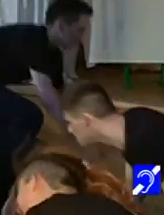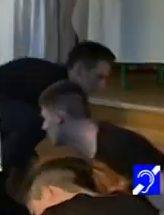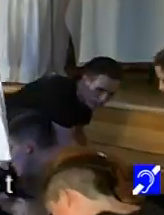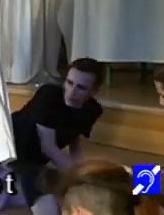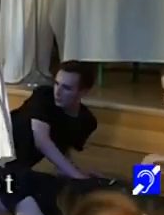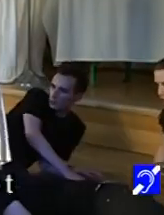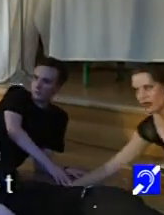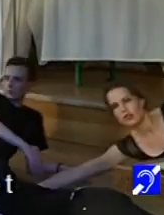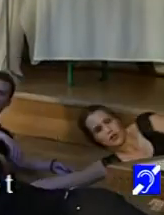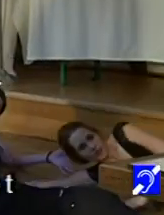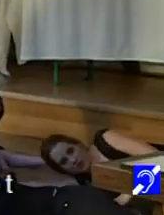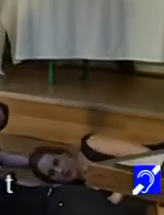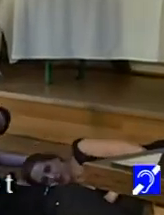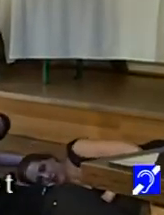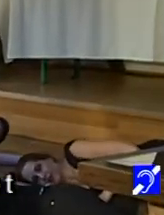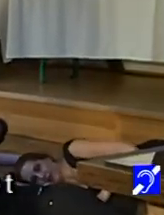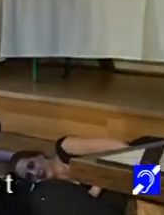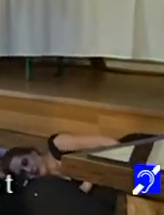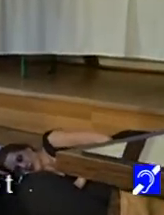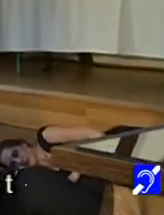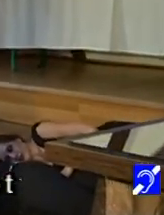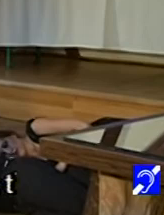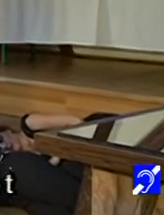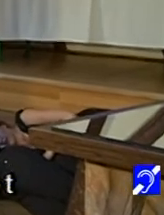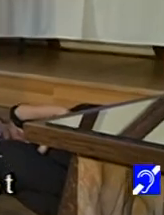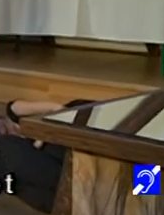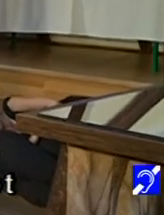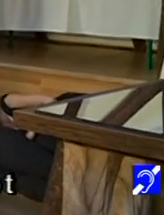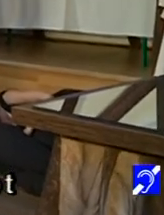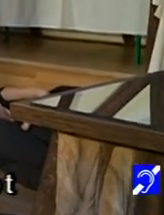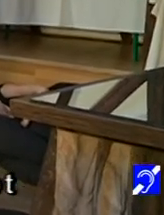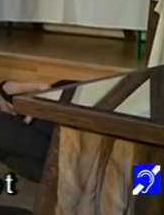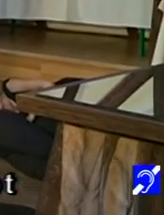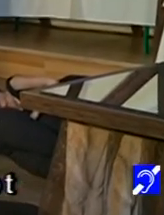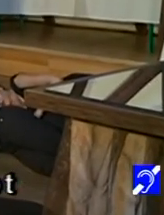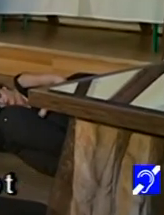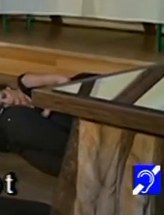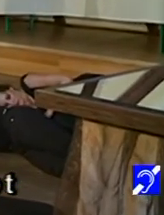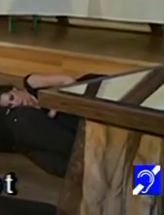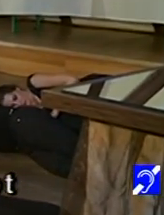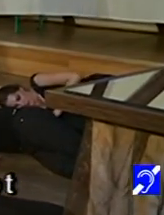Was bedeutet oder was bedeuten, was sind die Traumwelten für Sie?